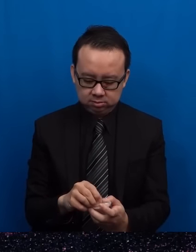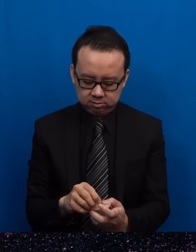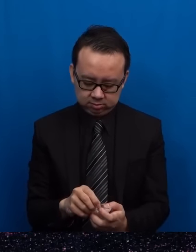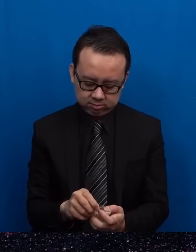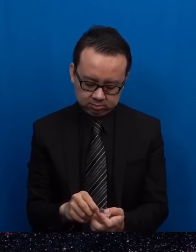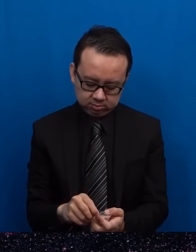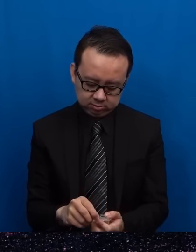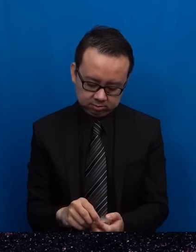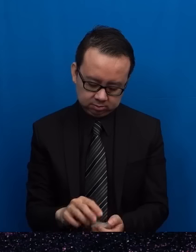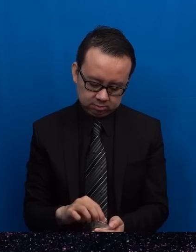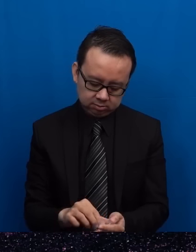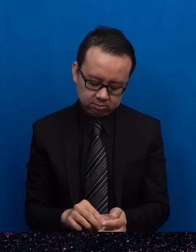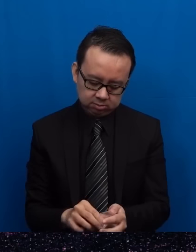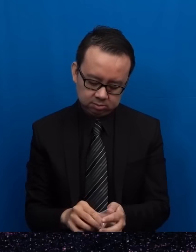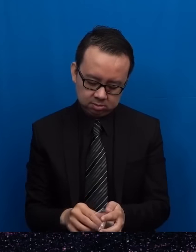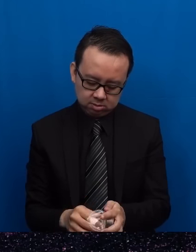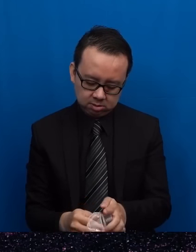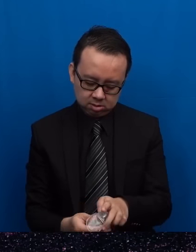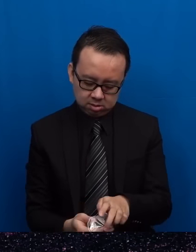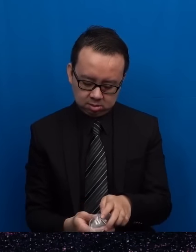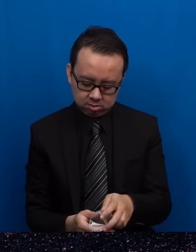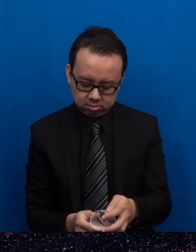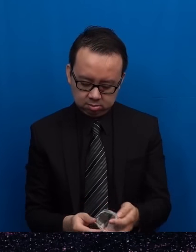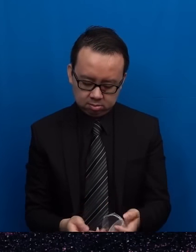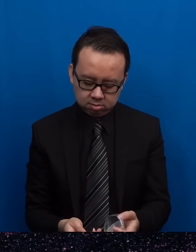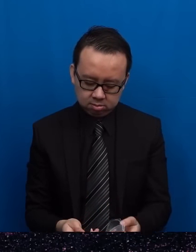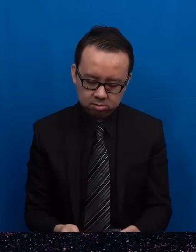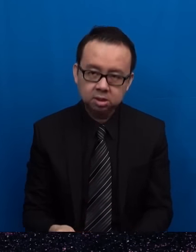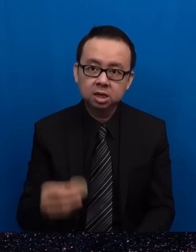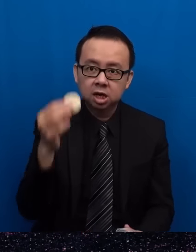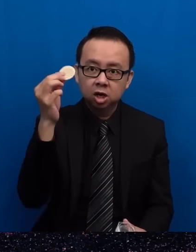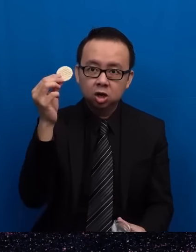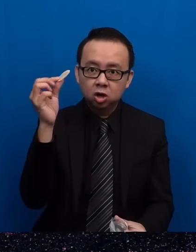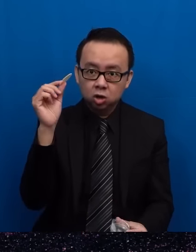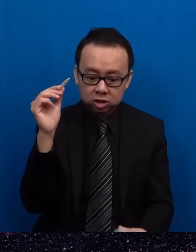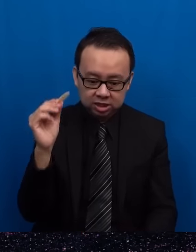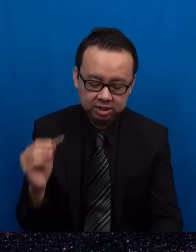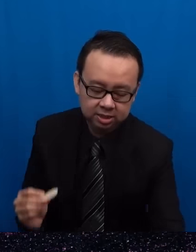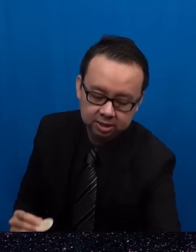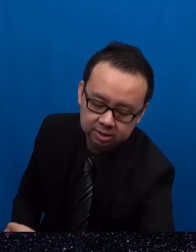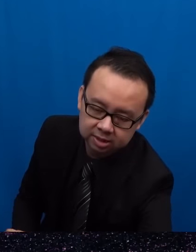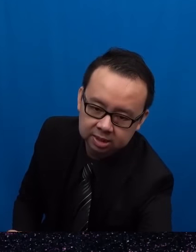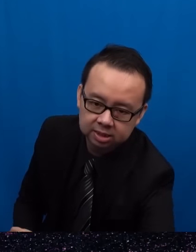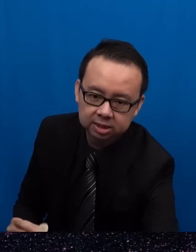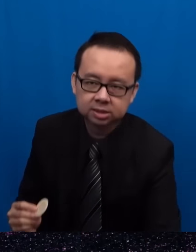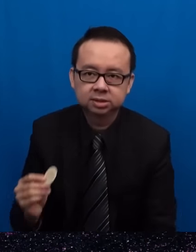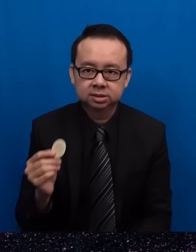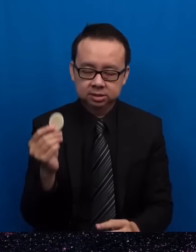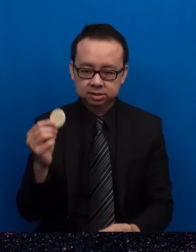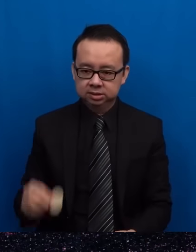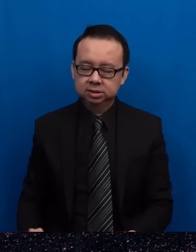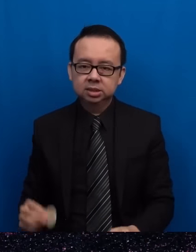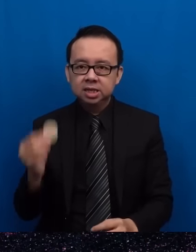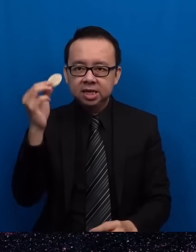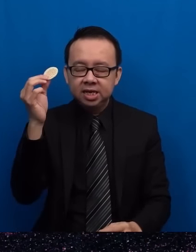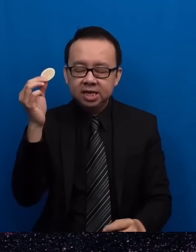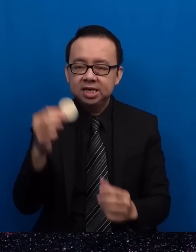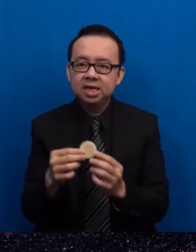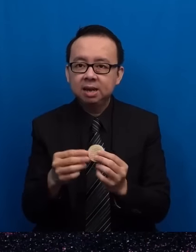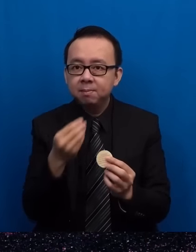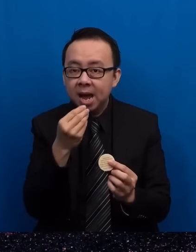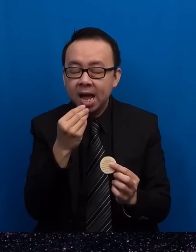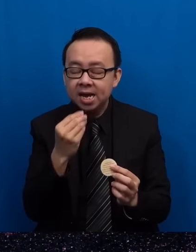tubuh Kristus yang dipecahkan untuk kita. Ini adalah makanan, namun secara rohani sifatnya. Kalau